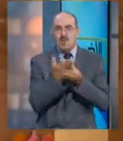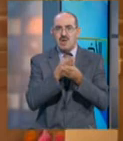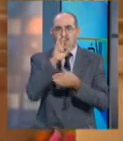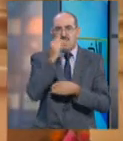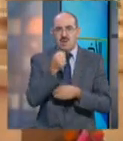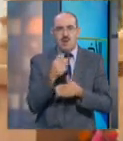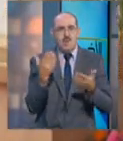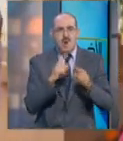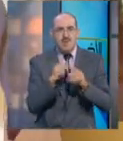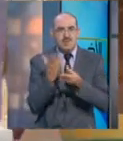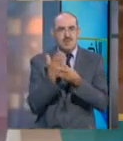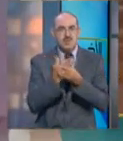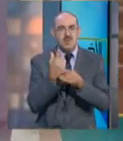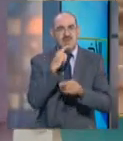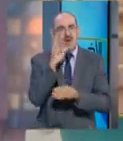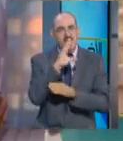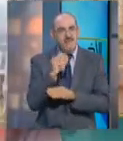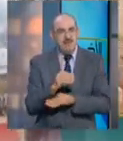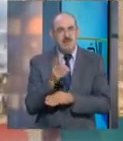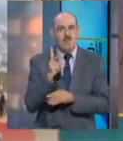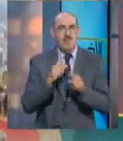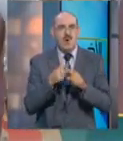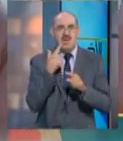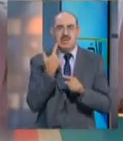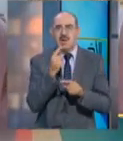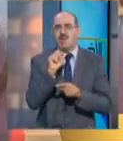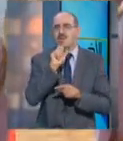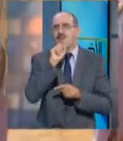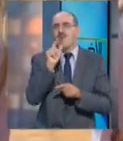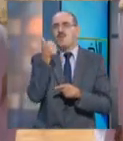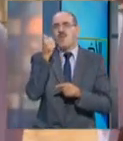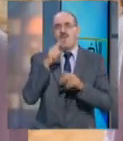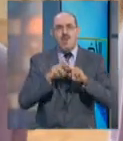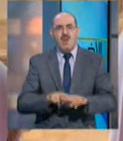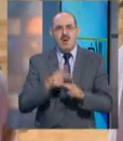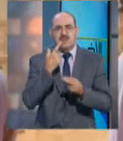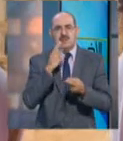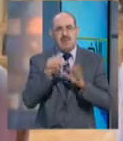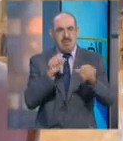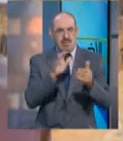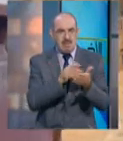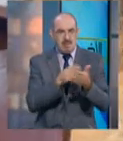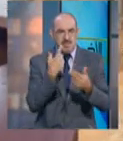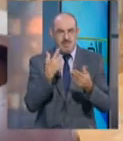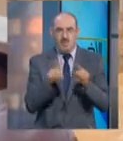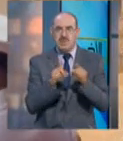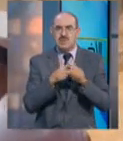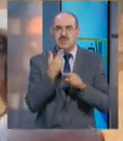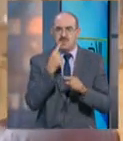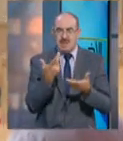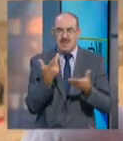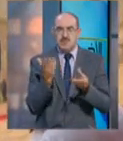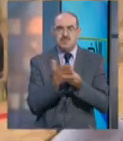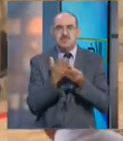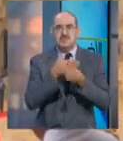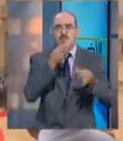وأخيرا قضية إفريقية باعتبارها آخر مستعمرة، كما يساند الواقع القانوني للقضية الذي أثبتته